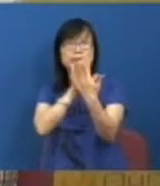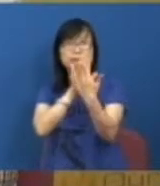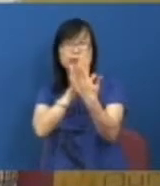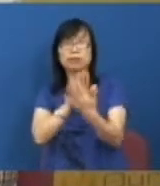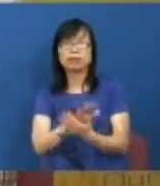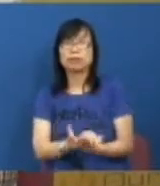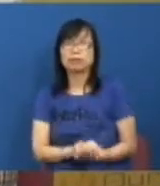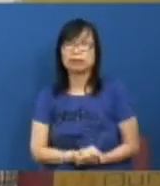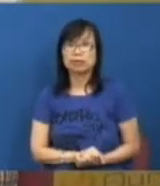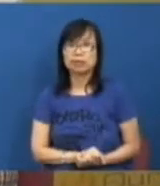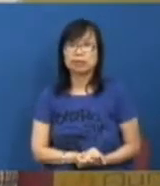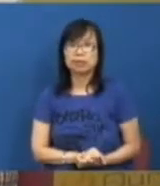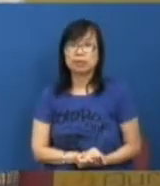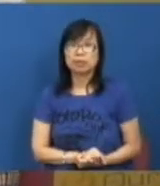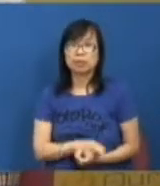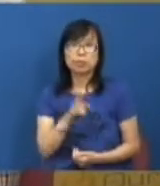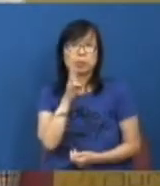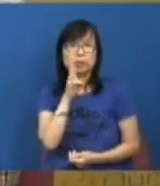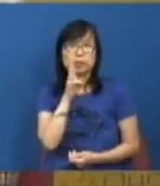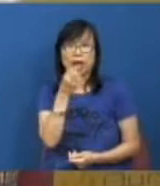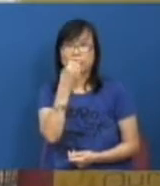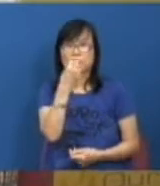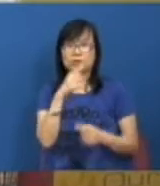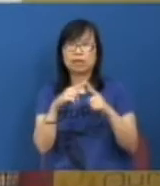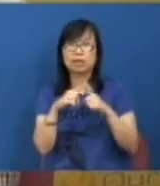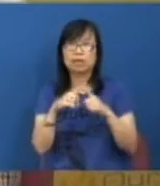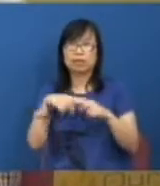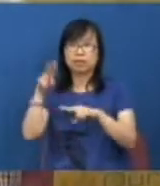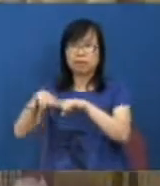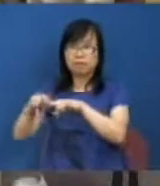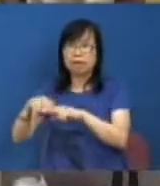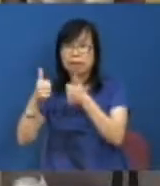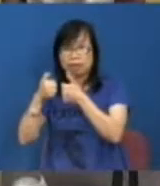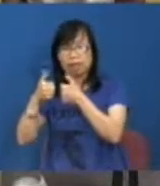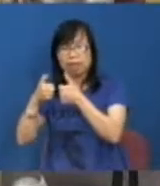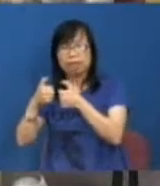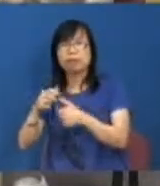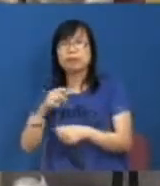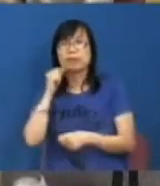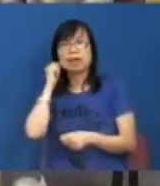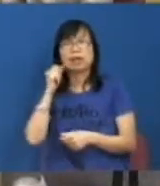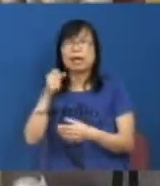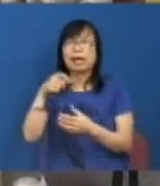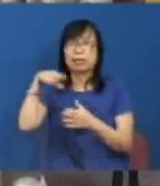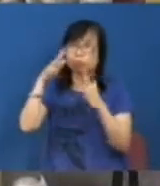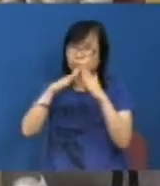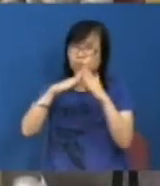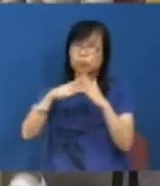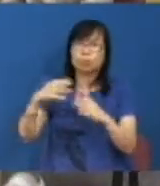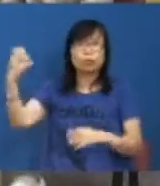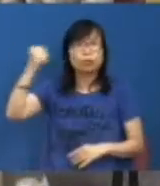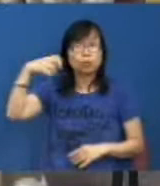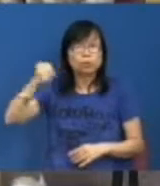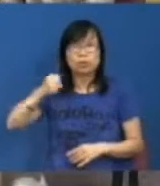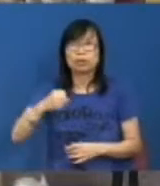啲即係類似。港人內地孕婦，即係佢哋即係爭取個居港權嘅權益。問題